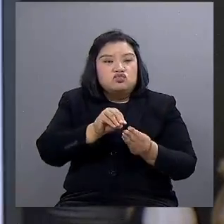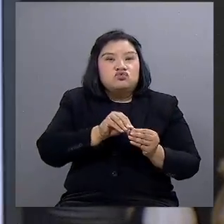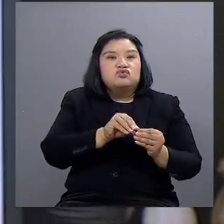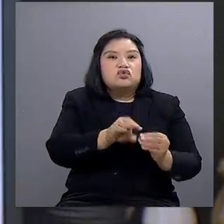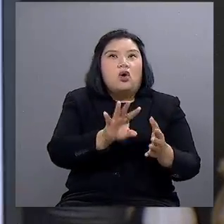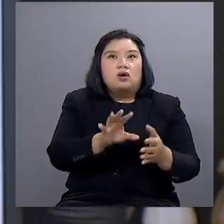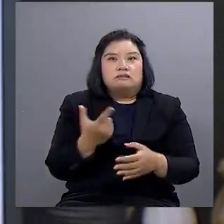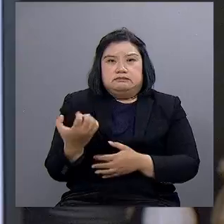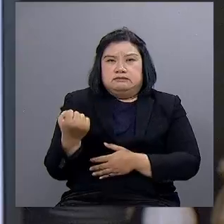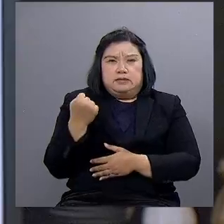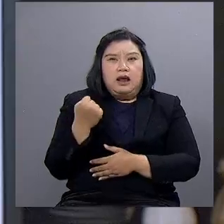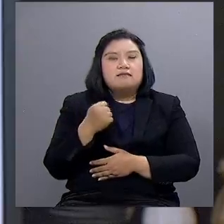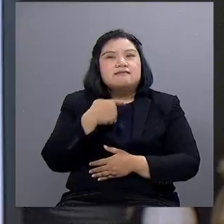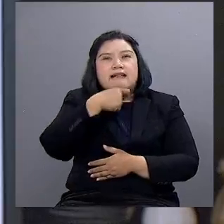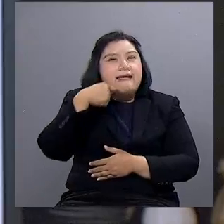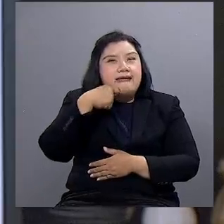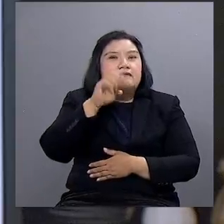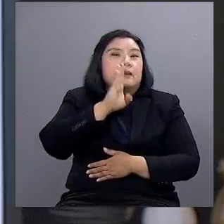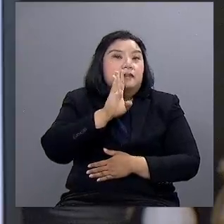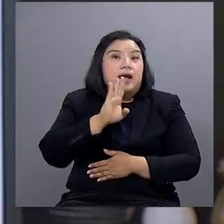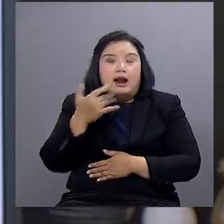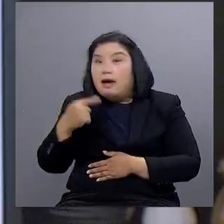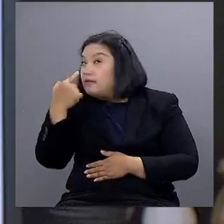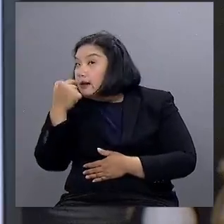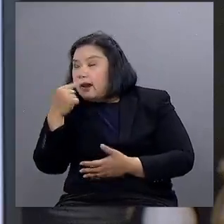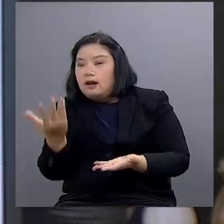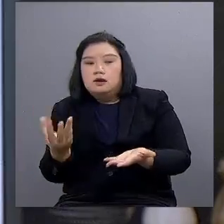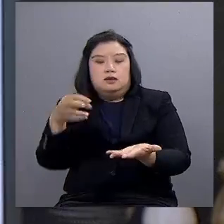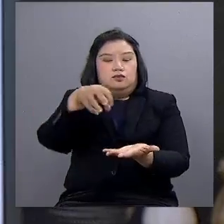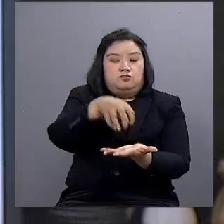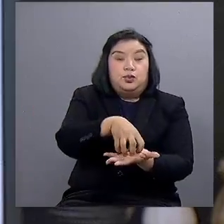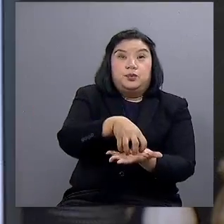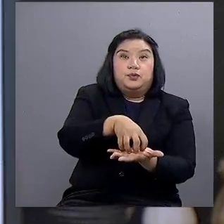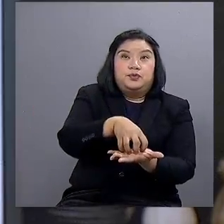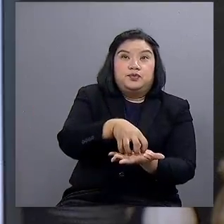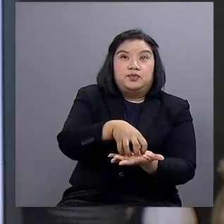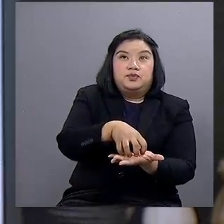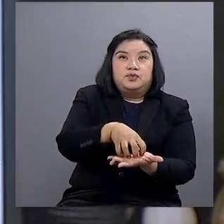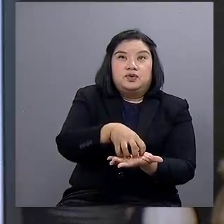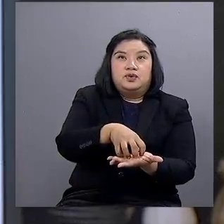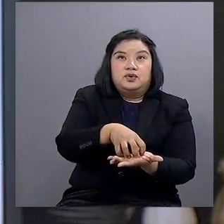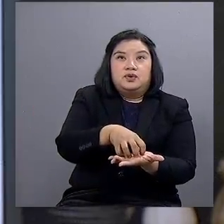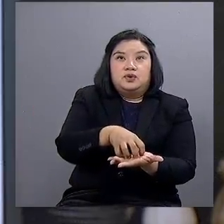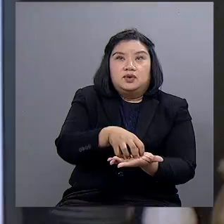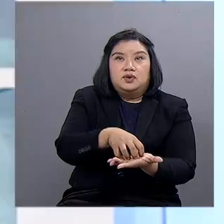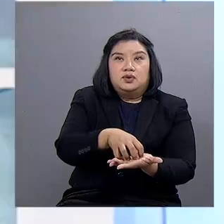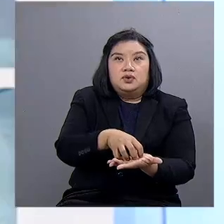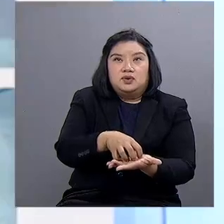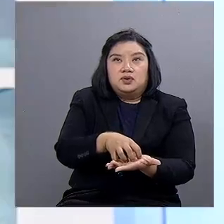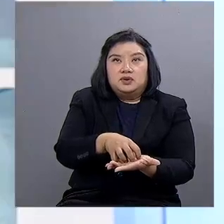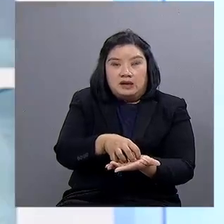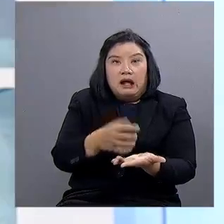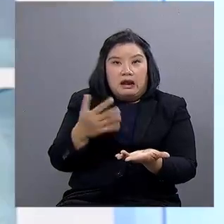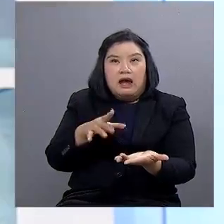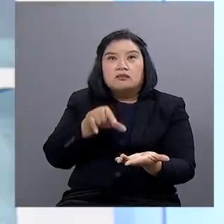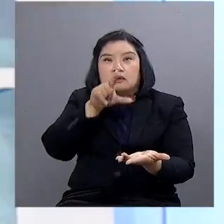ก็ได้ ครับ แล้วพอมันกรอบแล้วเราเอาไข่แดงที่เราพักไว้เน ี่ย ไปใส่ อ ่ามันก็จะโอ้แล้วก็โรยกับกระเพราไก่สับ นี่เดี๋ยวนี้คุณเป็นเช